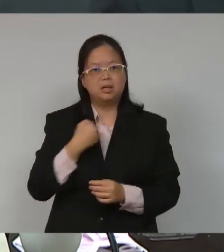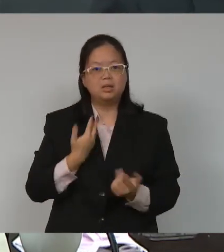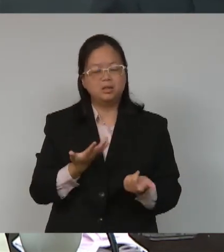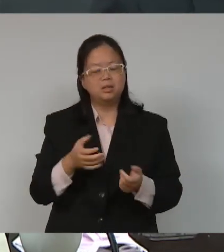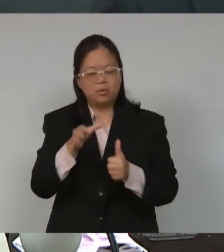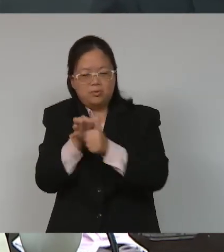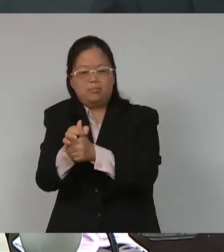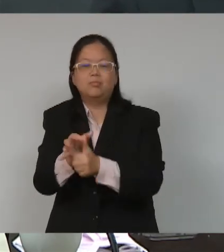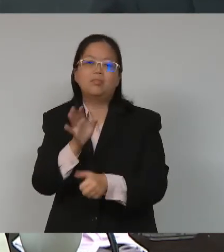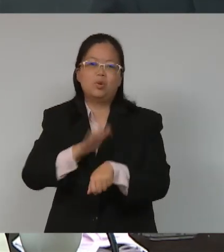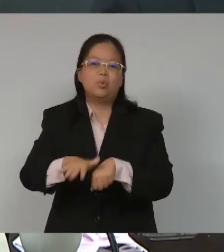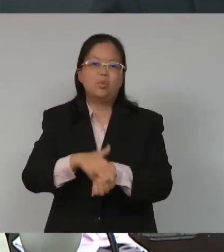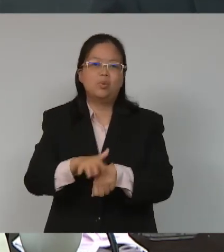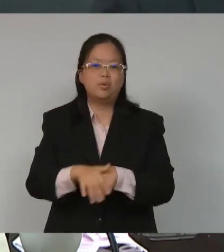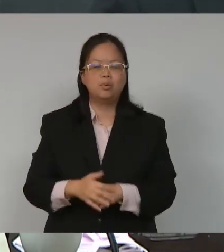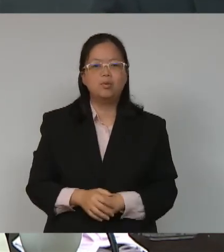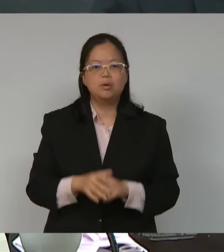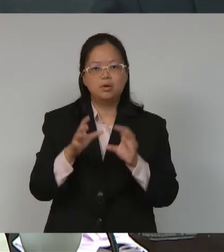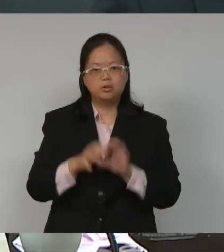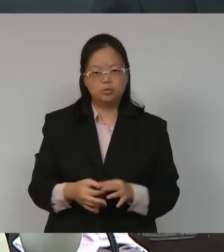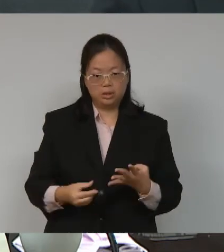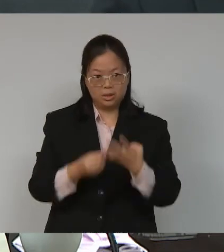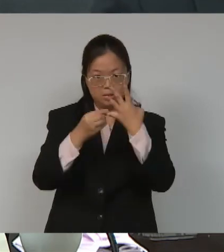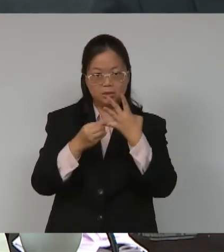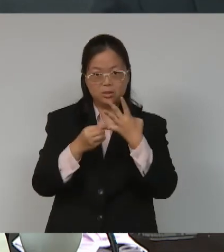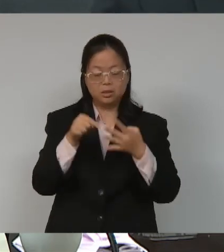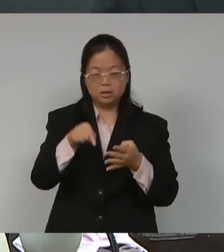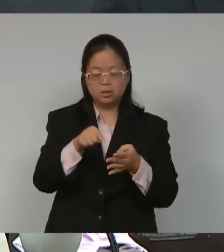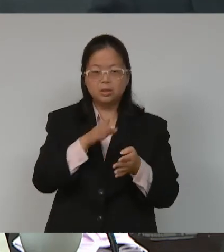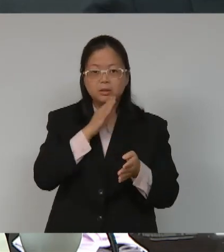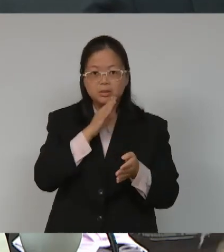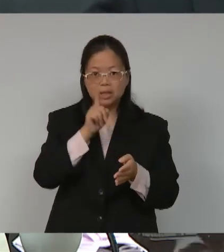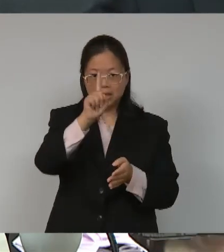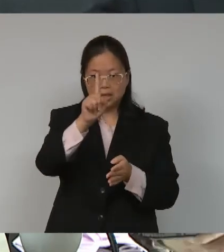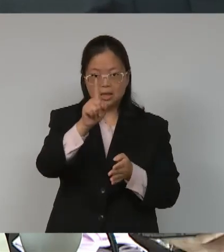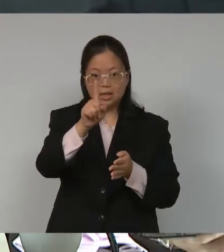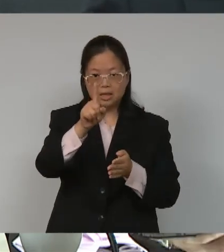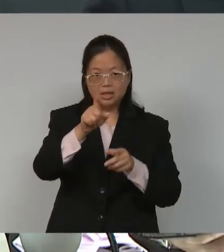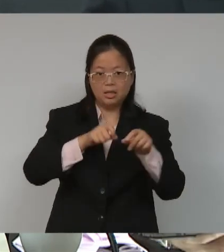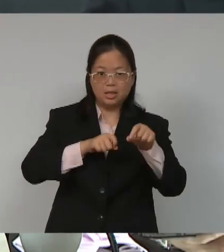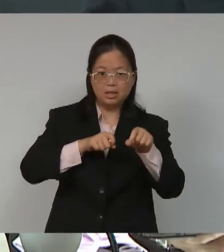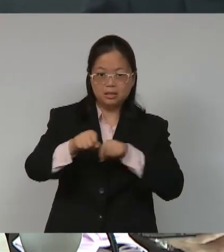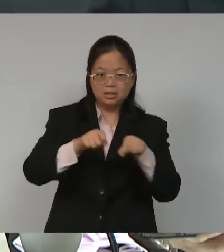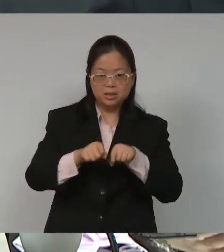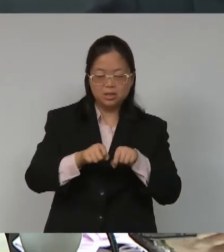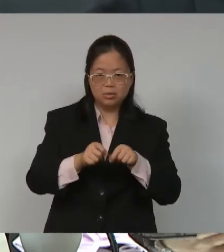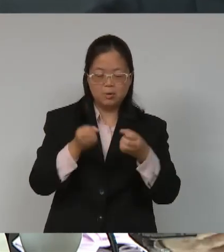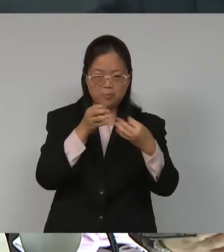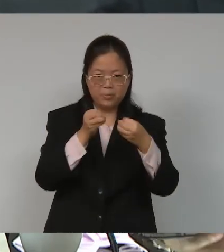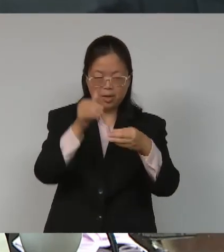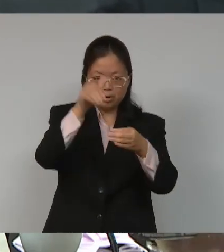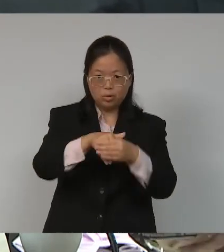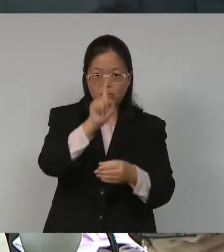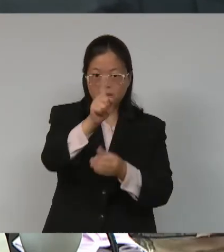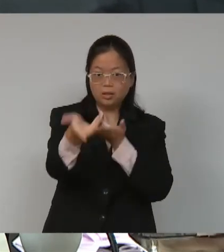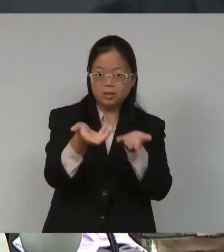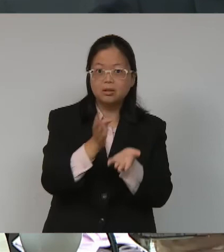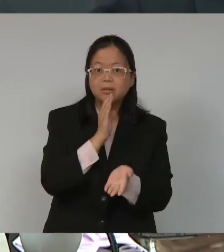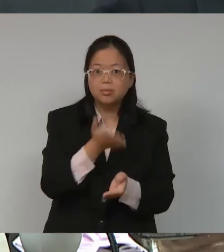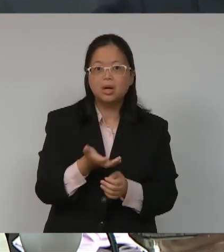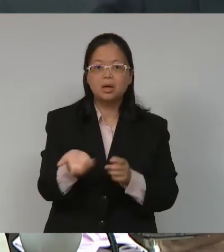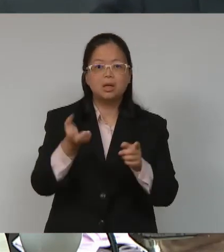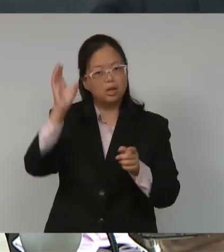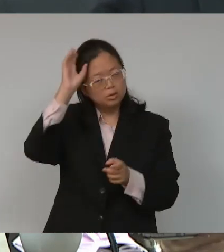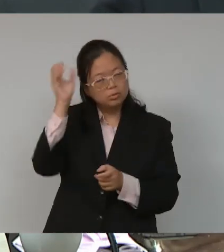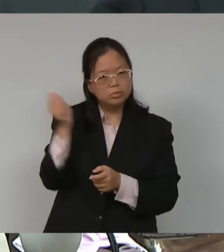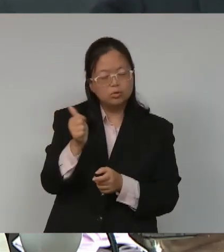束。好，我想这是很清楚的。议题四是不是属于一案一事项？好，我想其实也是苏彦图研究员刚刚的讲法也很清